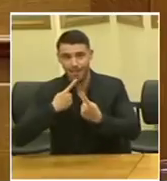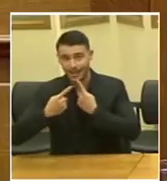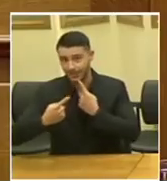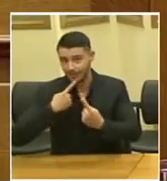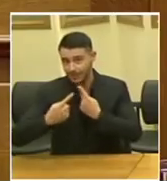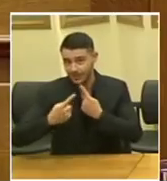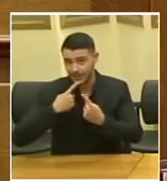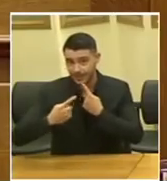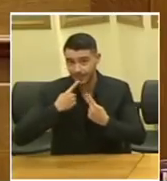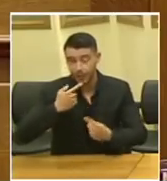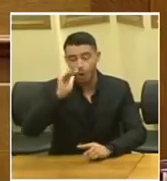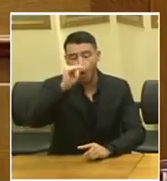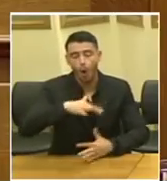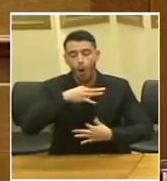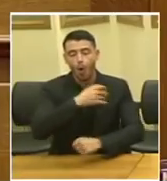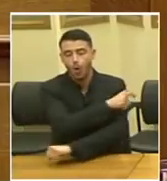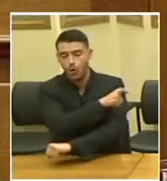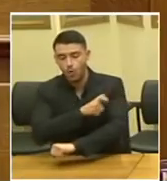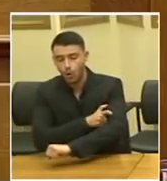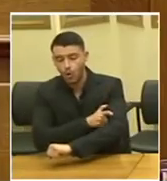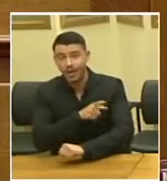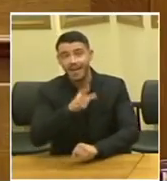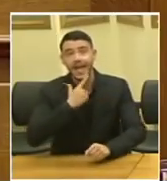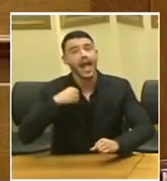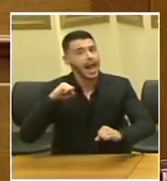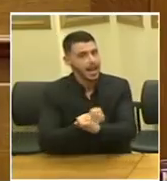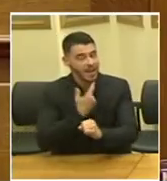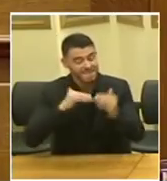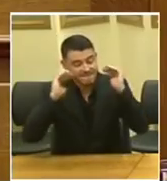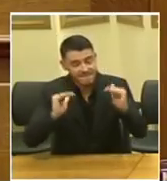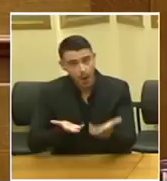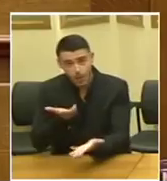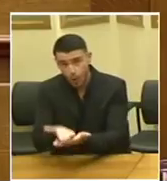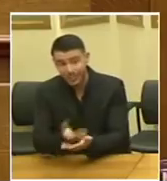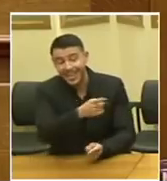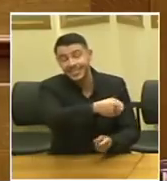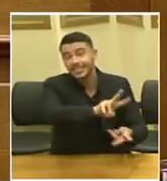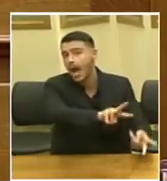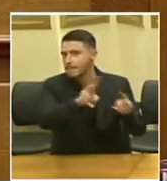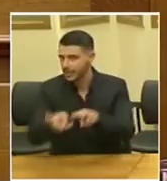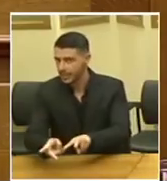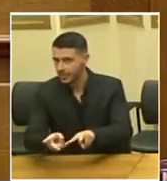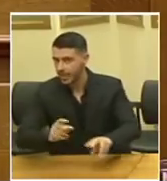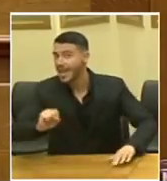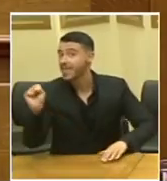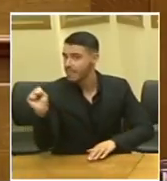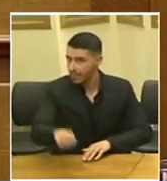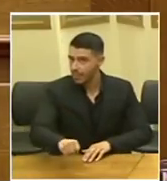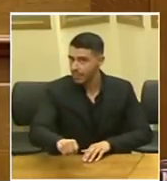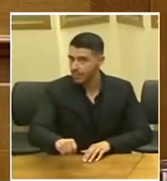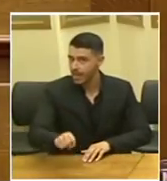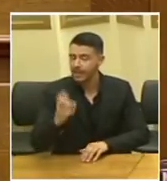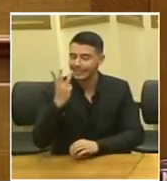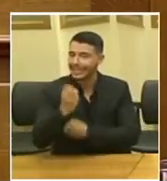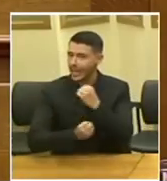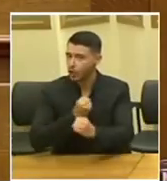κύριος Νίμετς, παραμένετε στην ίδια πρόταση? Και απαντάτε, ναι, τα 3 χρόνια καλά ήμασταν,